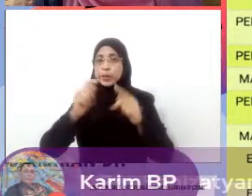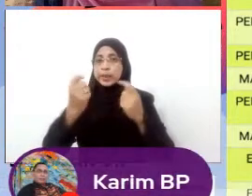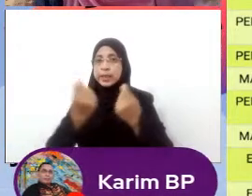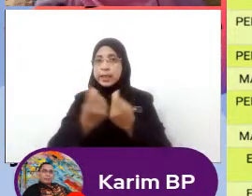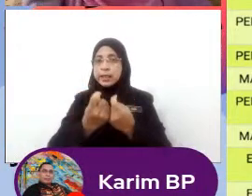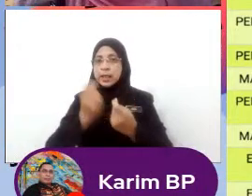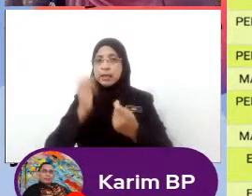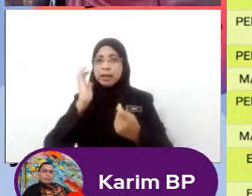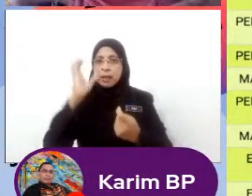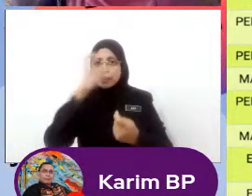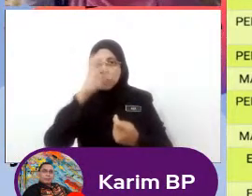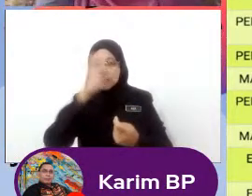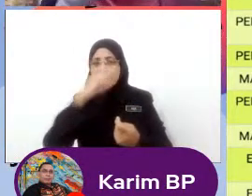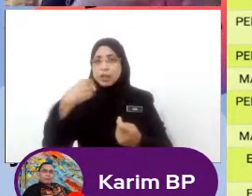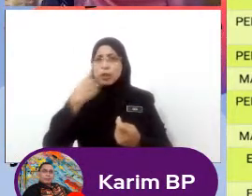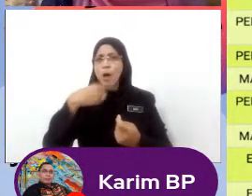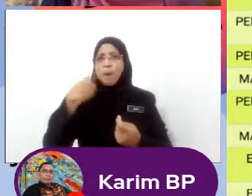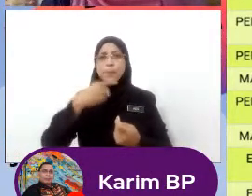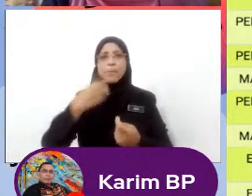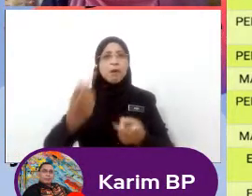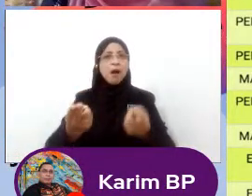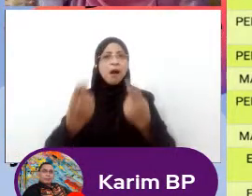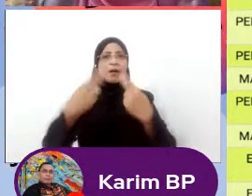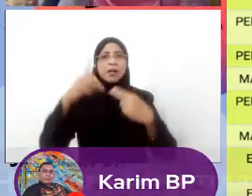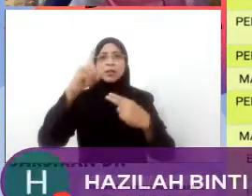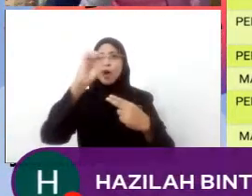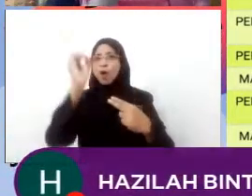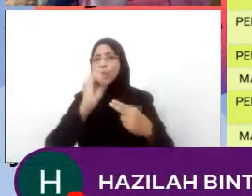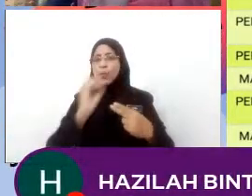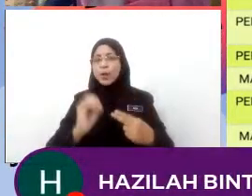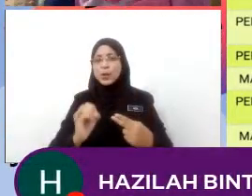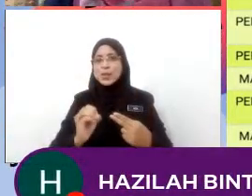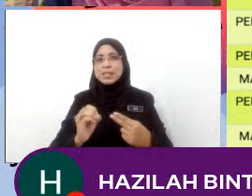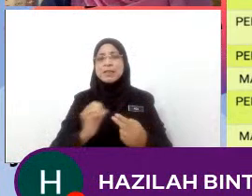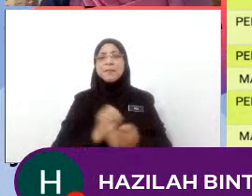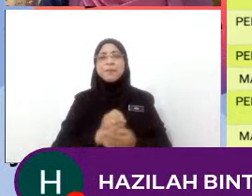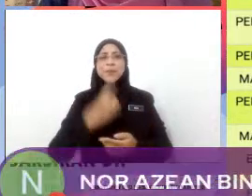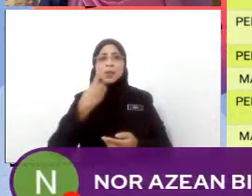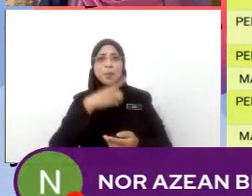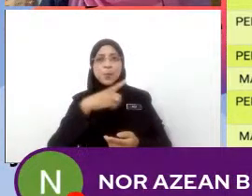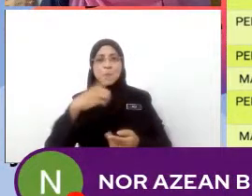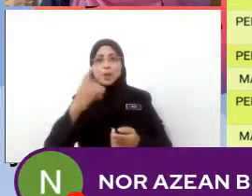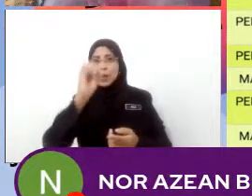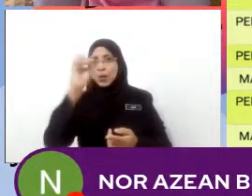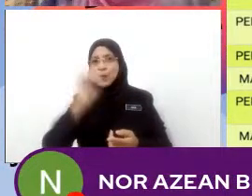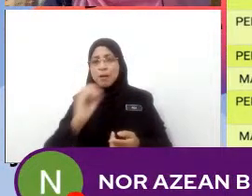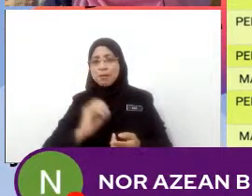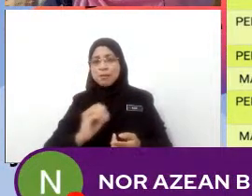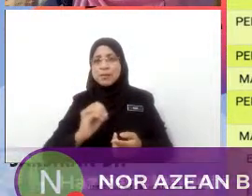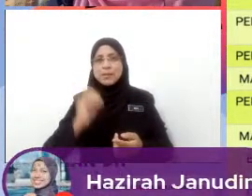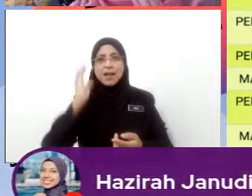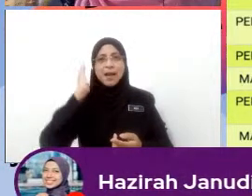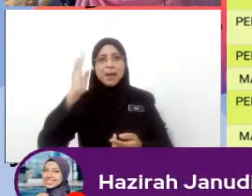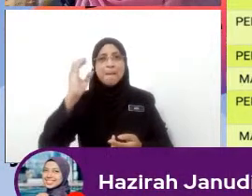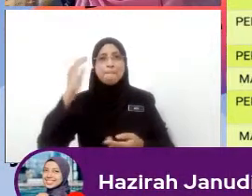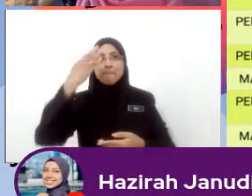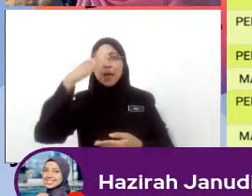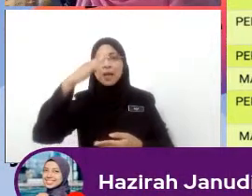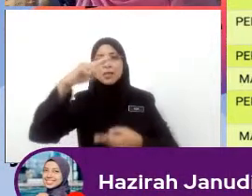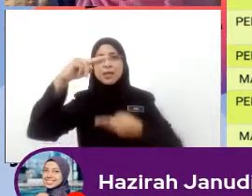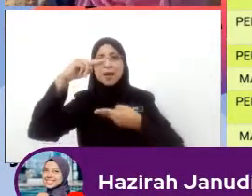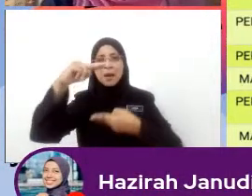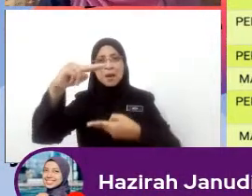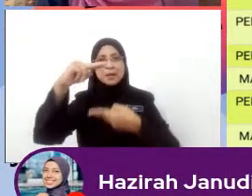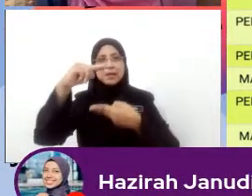hadir dalam minggu tu. Kan ni semua subjek masuk dalam sistem ni. Jadi kita tengok siapa yang 100% dan kita akan bagi anugerah, ada PDPR